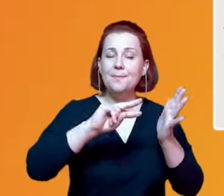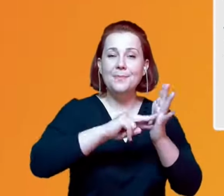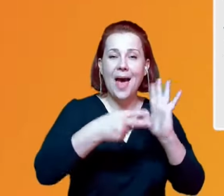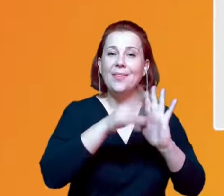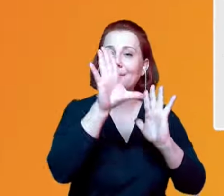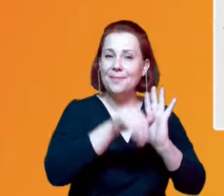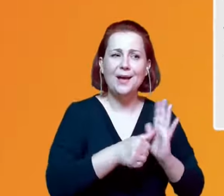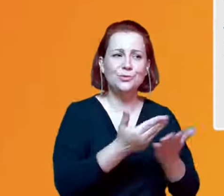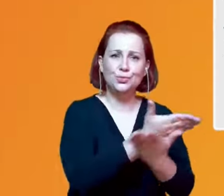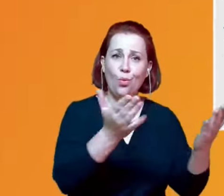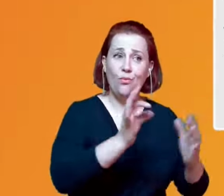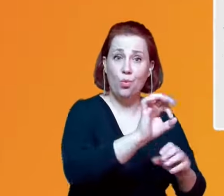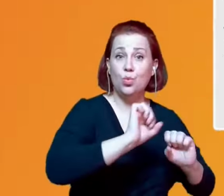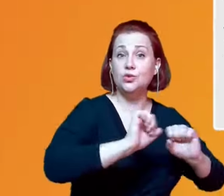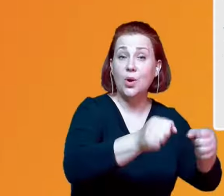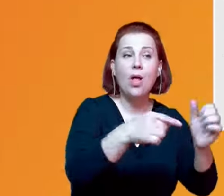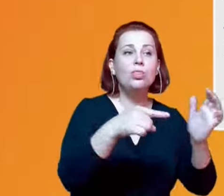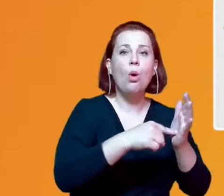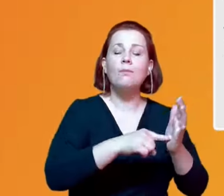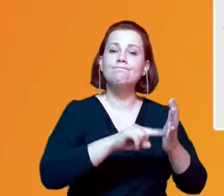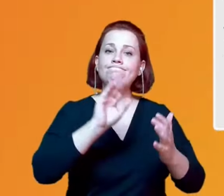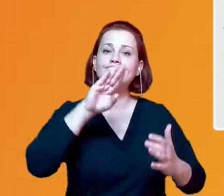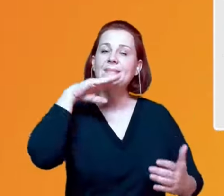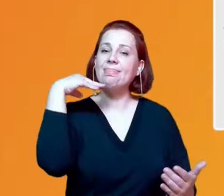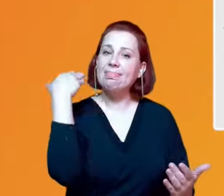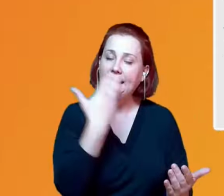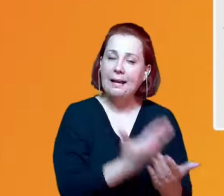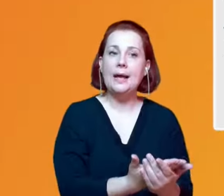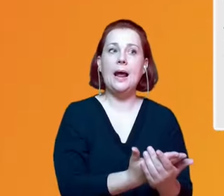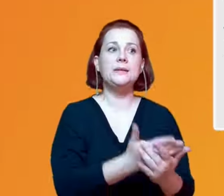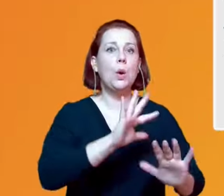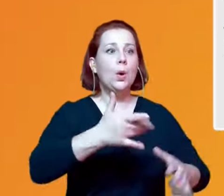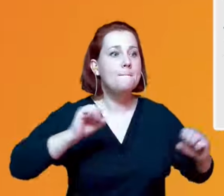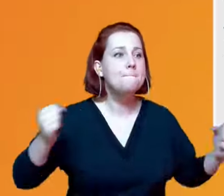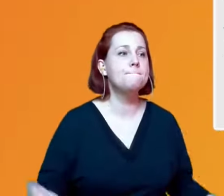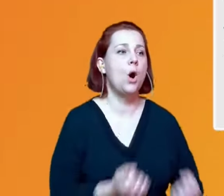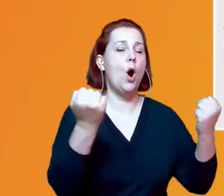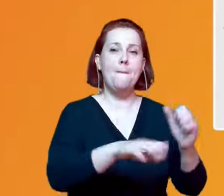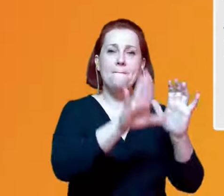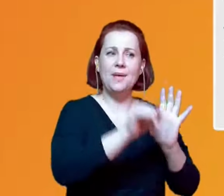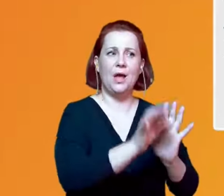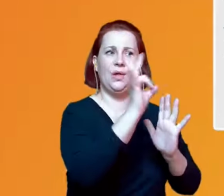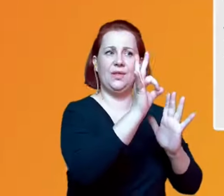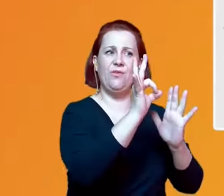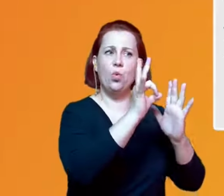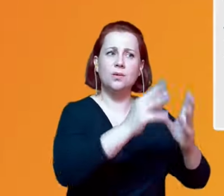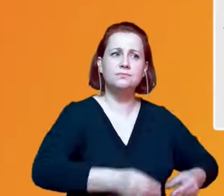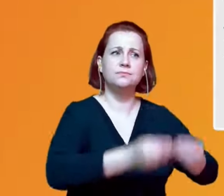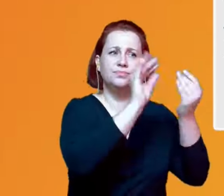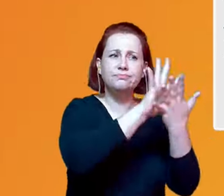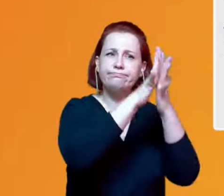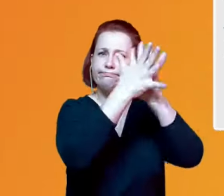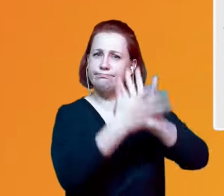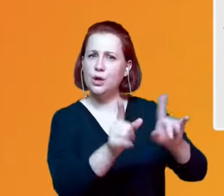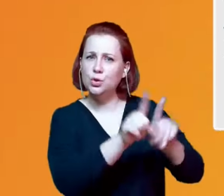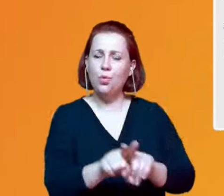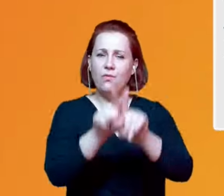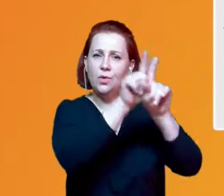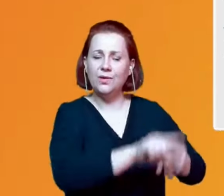która mobilizuje miasta do zrównoważonej transformacji. To taki katalog